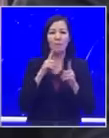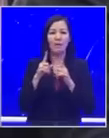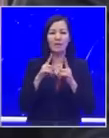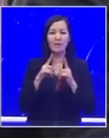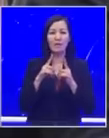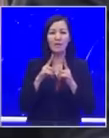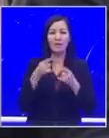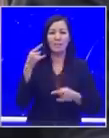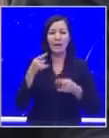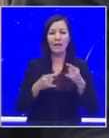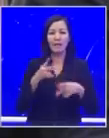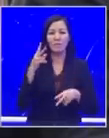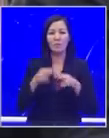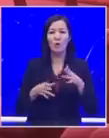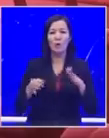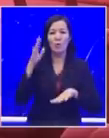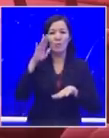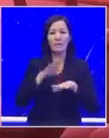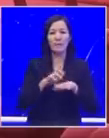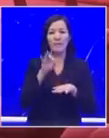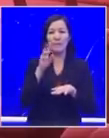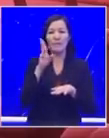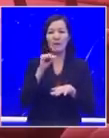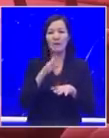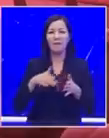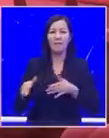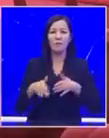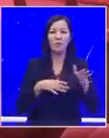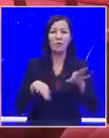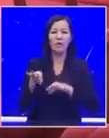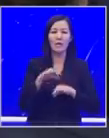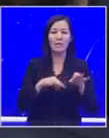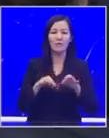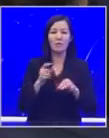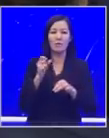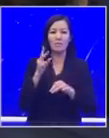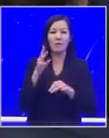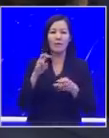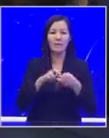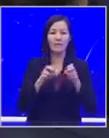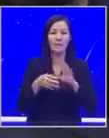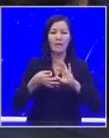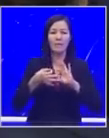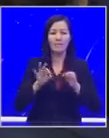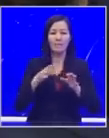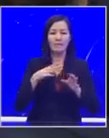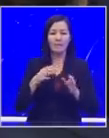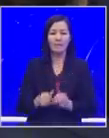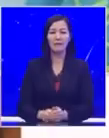Селекторлық байланыс үзілген соң облыс әкімі Амандық Баталов та жол картасы бойынша бірқатар мәселелерді пысықтады.